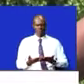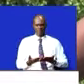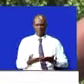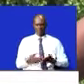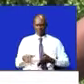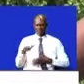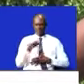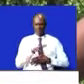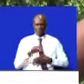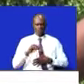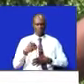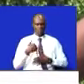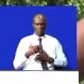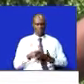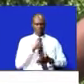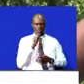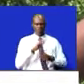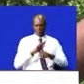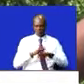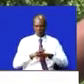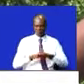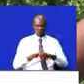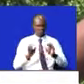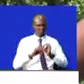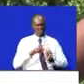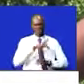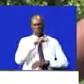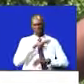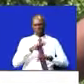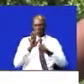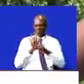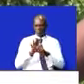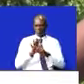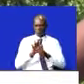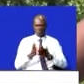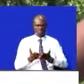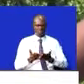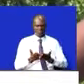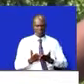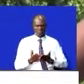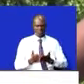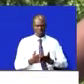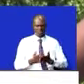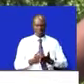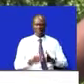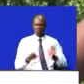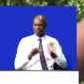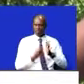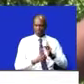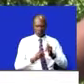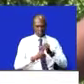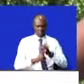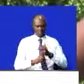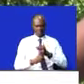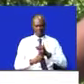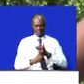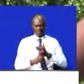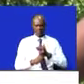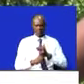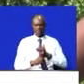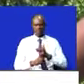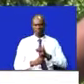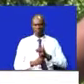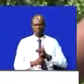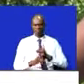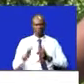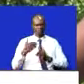alwora ok ber. Alwora olil. Chanzo mar alwora number one, nikech